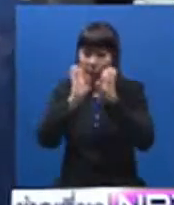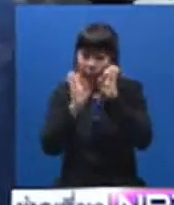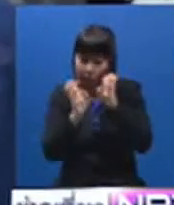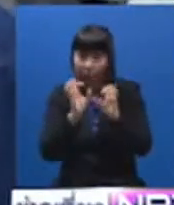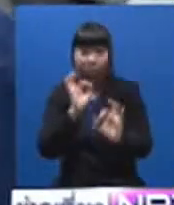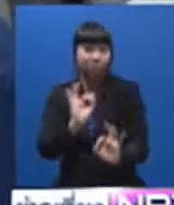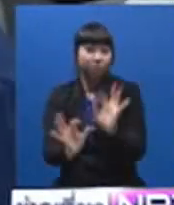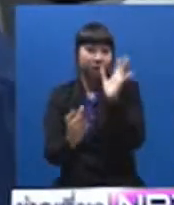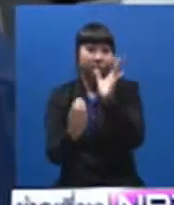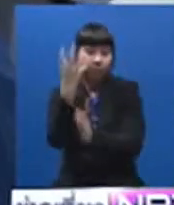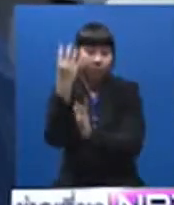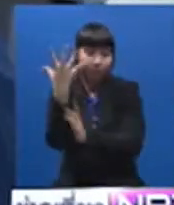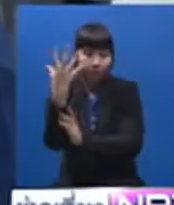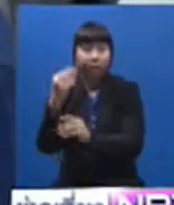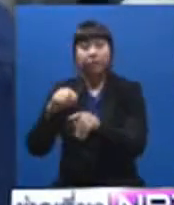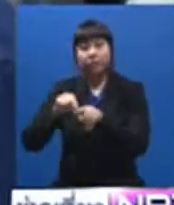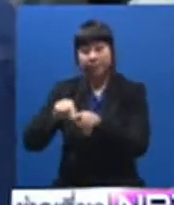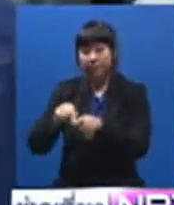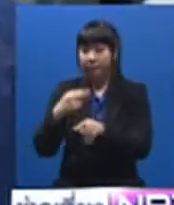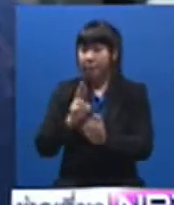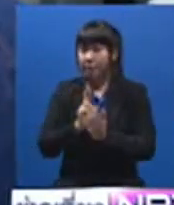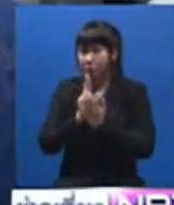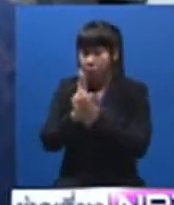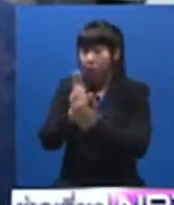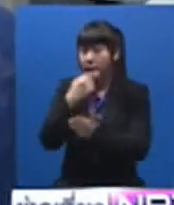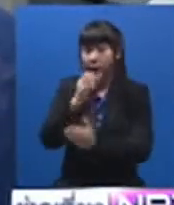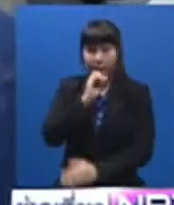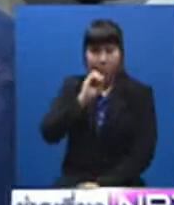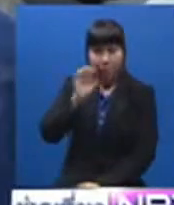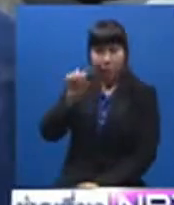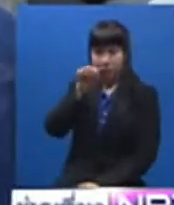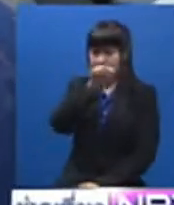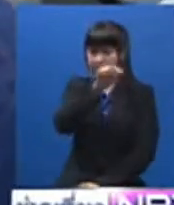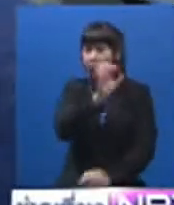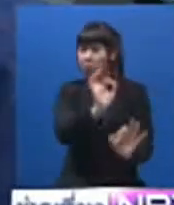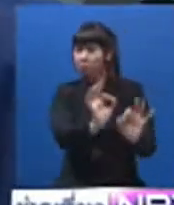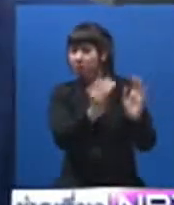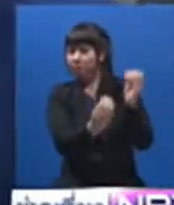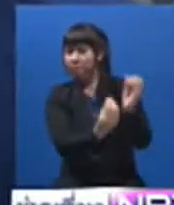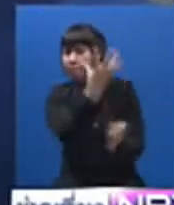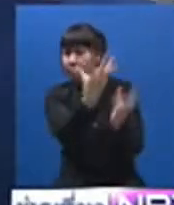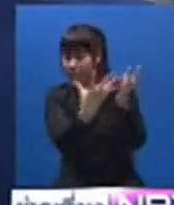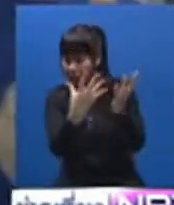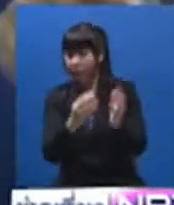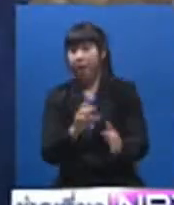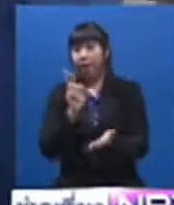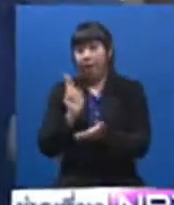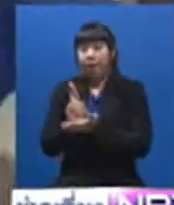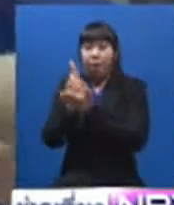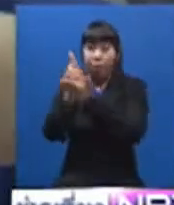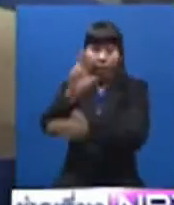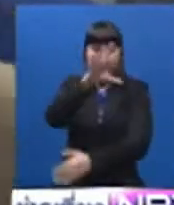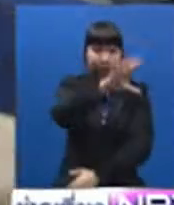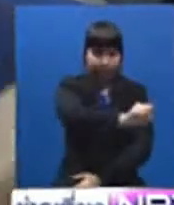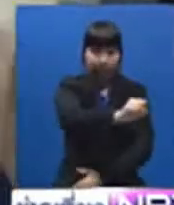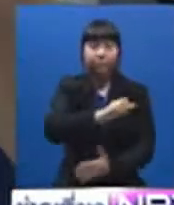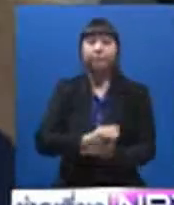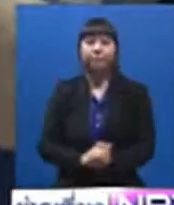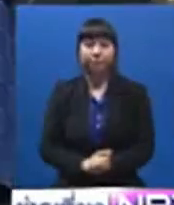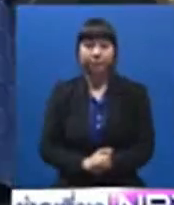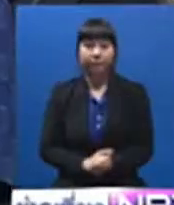ป่าเพื่อใช้เป็นรังวันนำจับหากมีผู้ชี้เบาะแสการจุดไฟเผาป่าซึงนำไปสู่การจบกรมผู้กระทำผิด